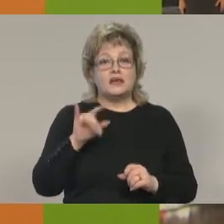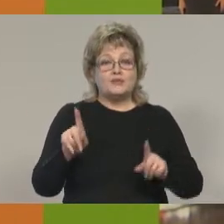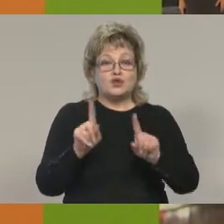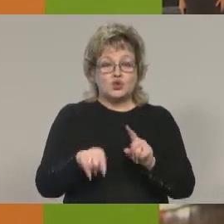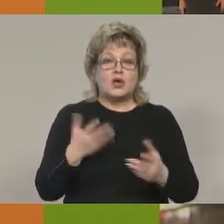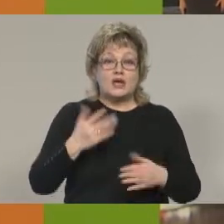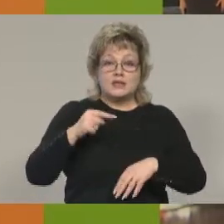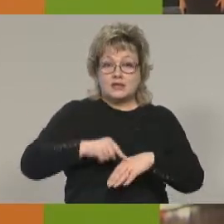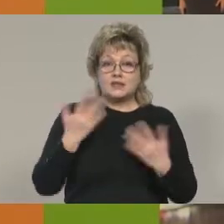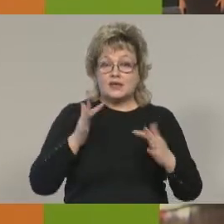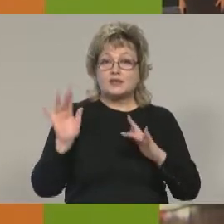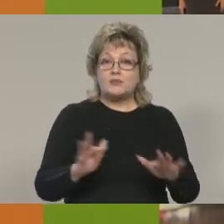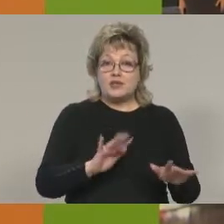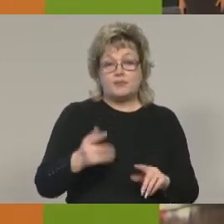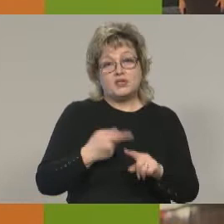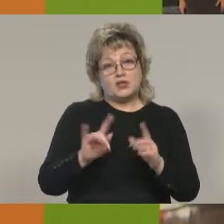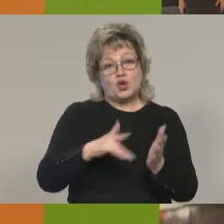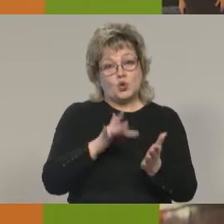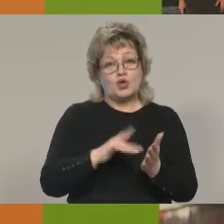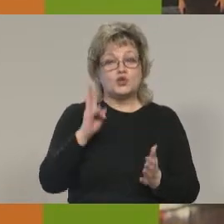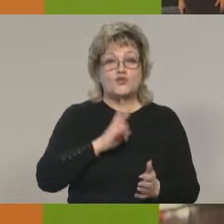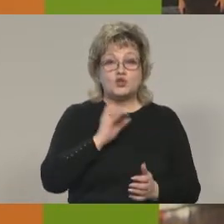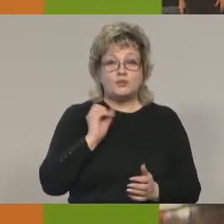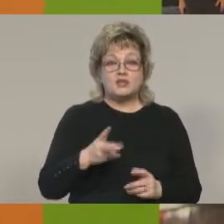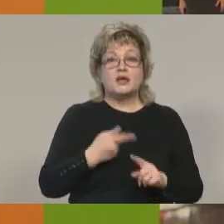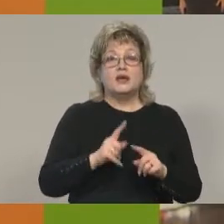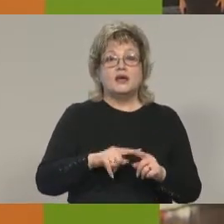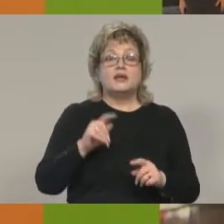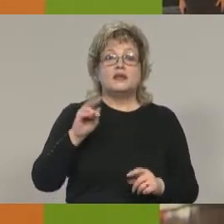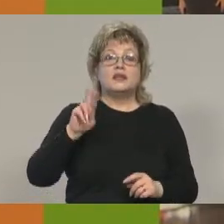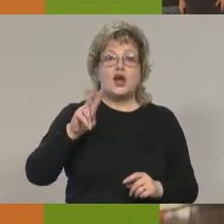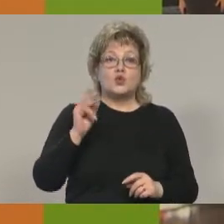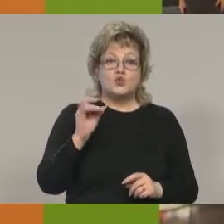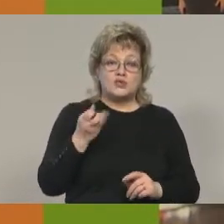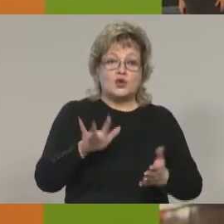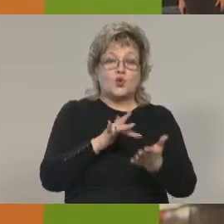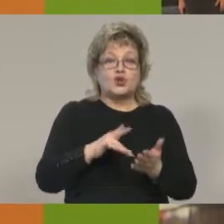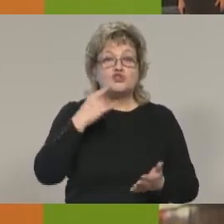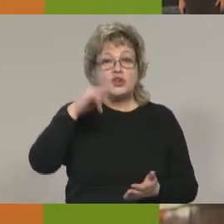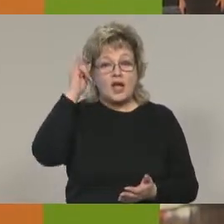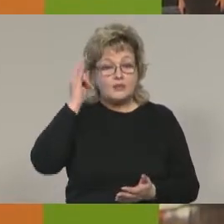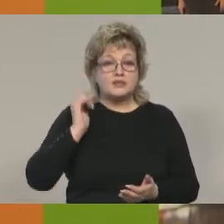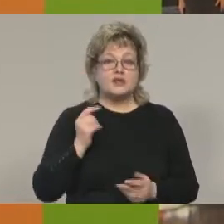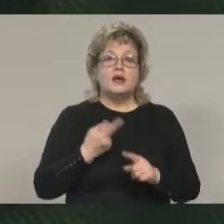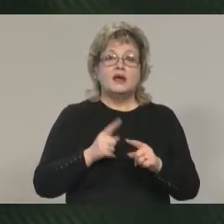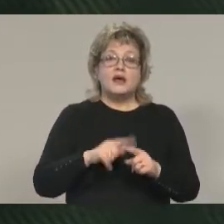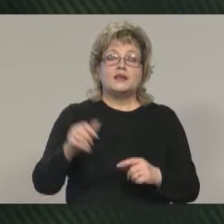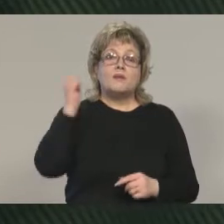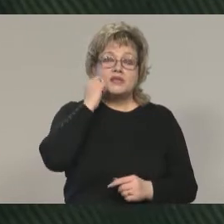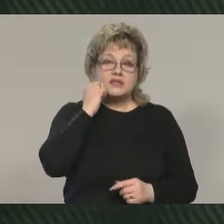если касаемо каких-то мероприятий, то это город Новосибирск, это республика Саха-Якутия, это город Челябинск, это